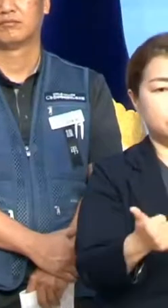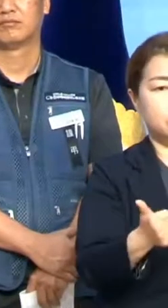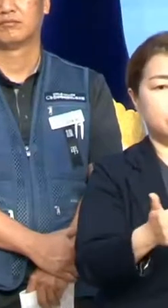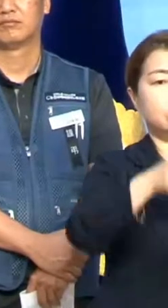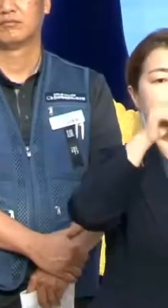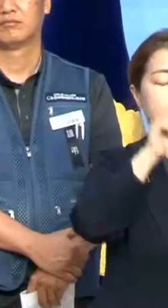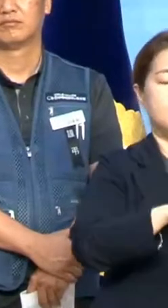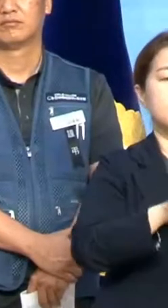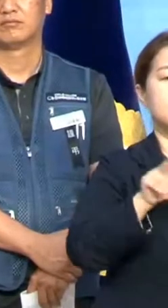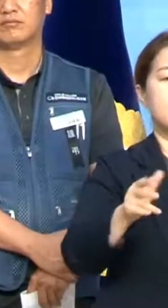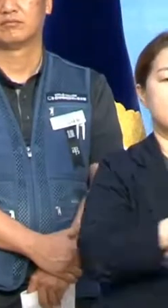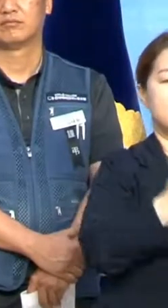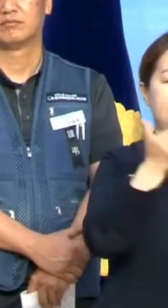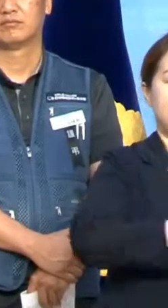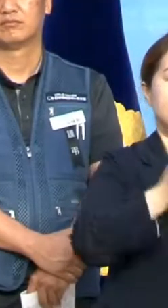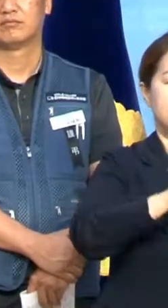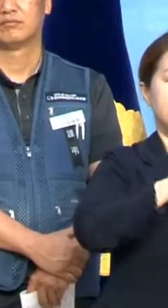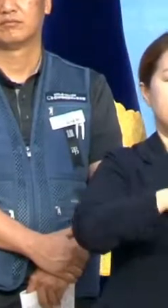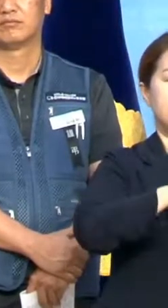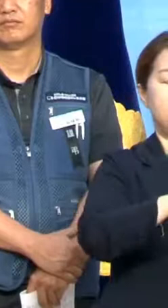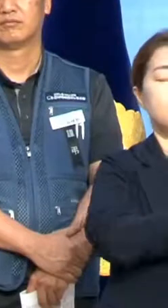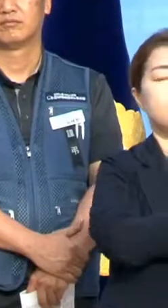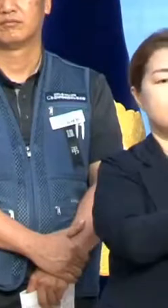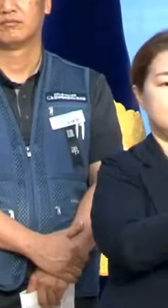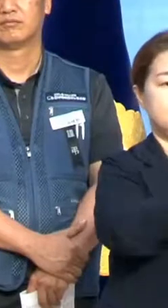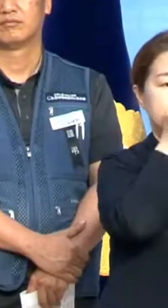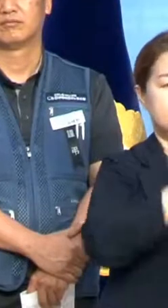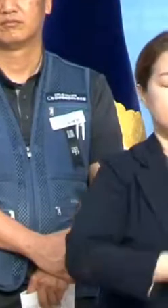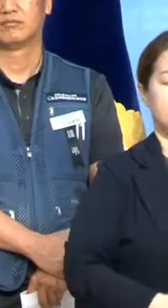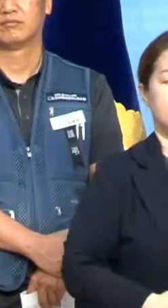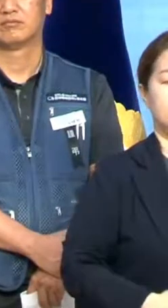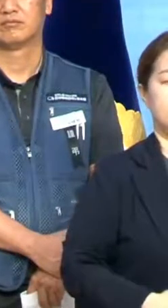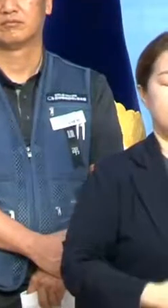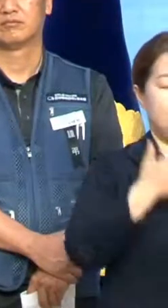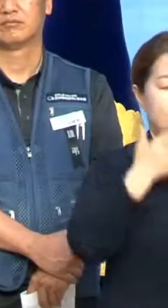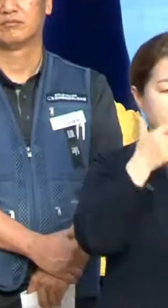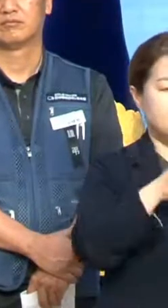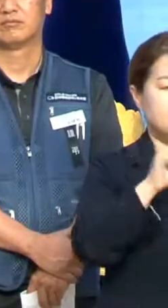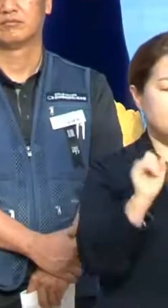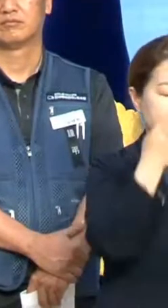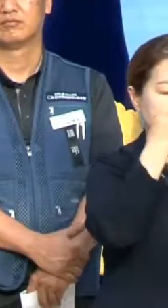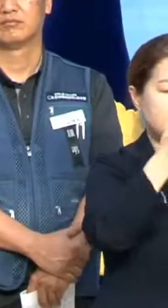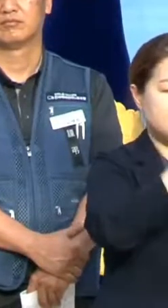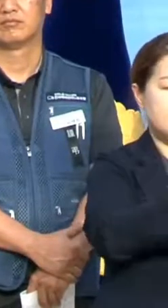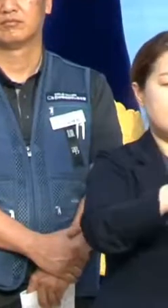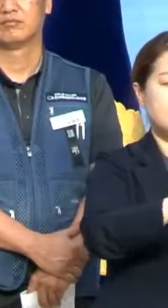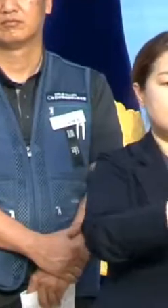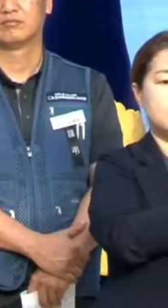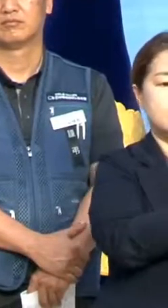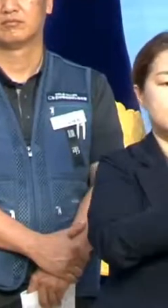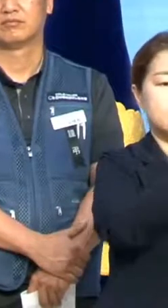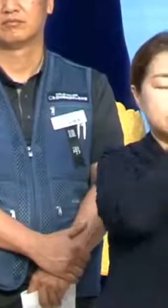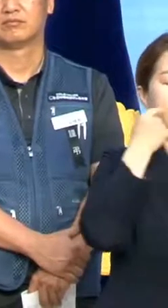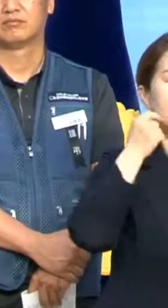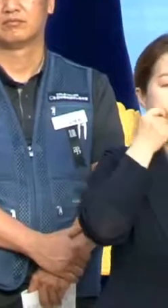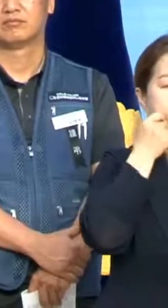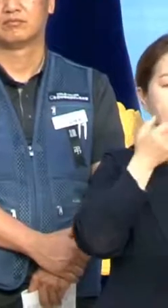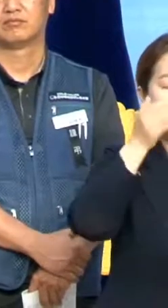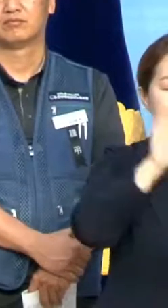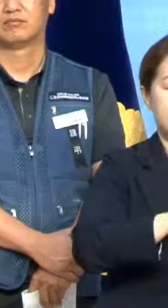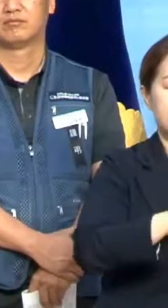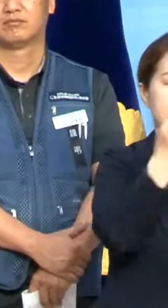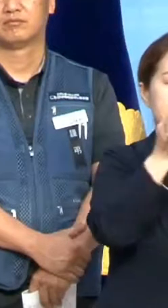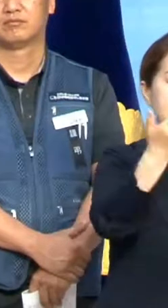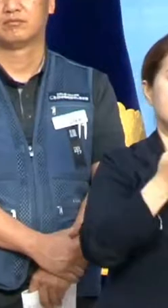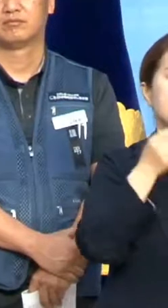망했다는 것이 현재까지 공식적으로 집계된 수치입니다 영악한 인과 관계를 증명하지 못해 산재로 인정받지 못한 노동자들이